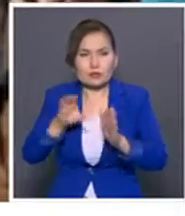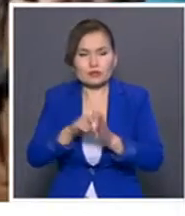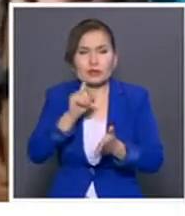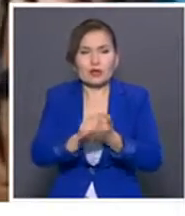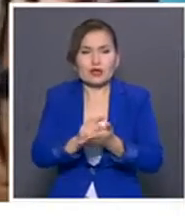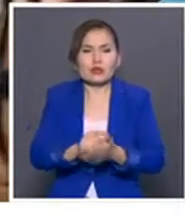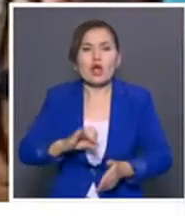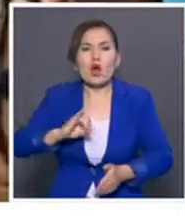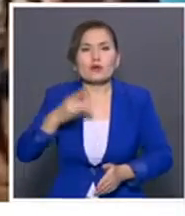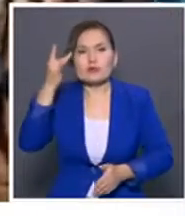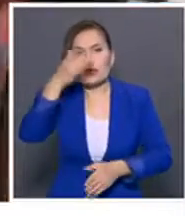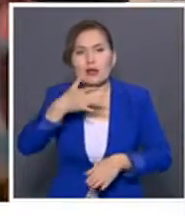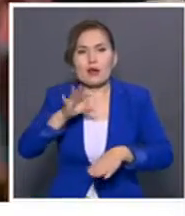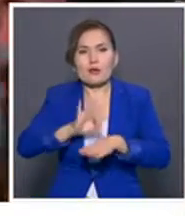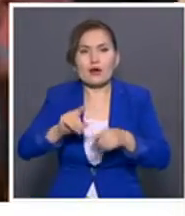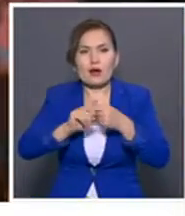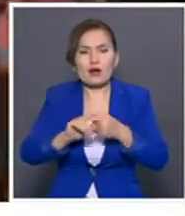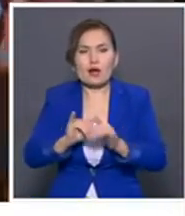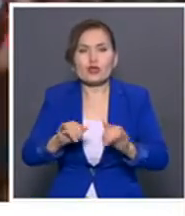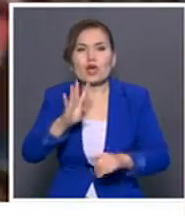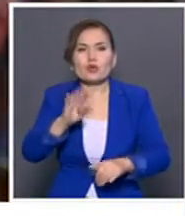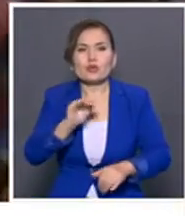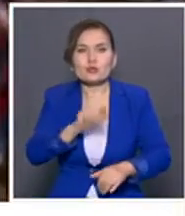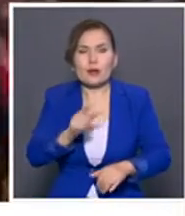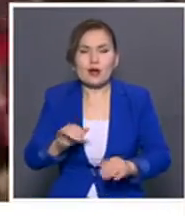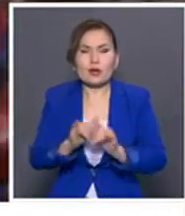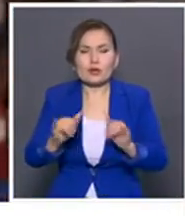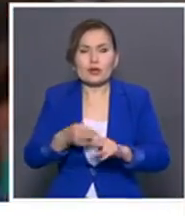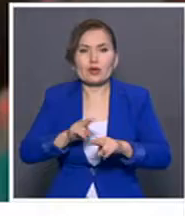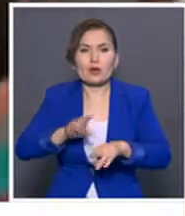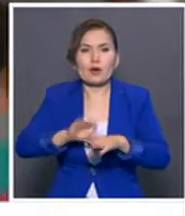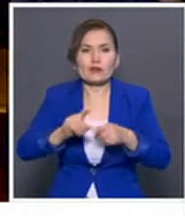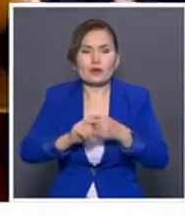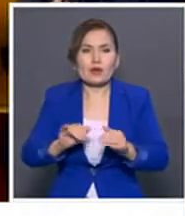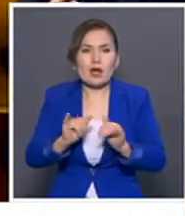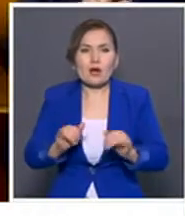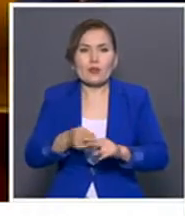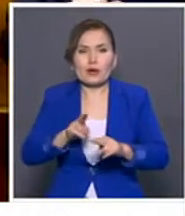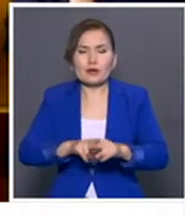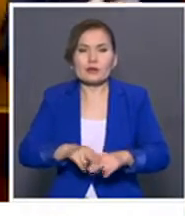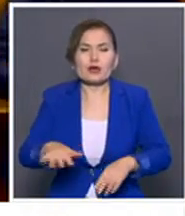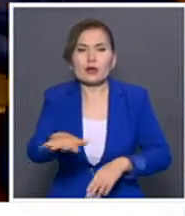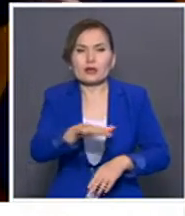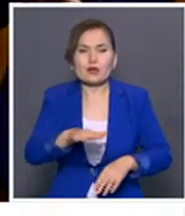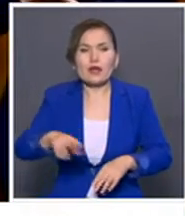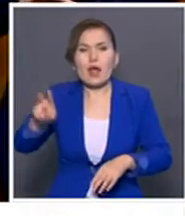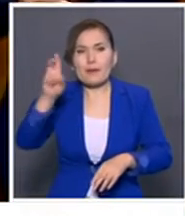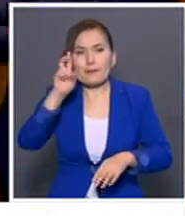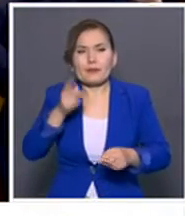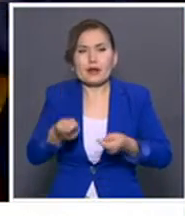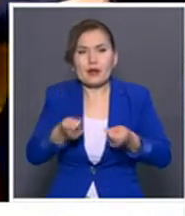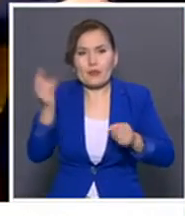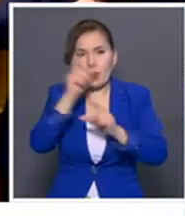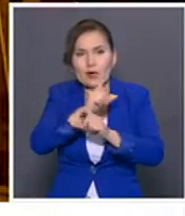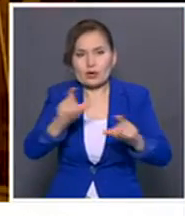Африка Республикасында коронавирус жұқтырғандар 400 мыңнан асты. Пандемияның өршуіне байланысты президент Сирил Рамафоса мемлекеттік мектептердің